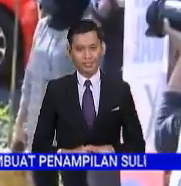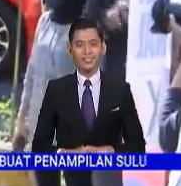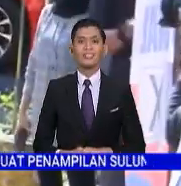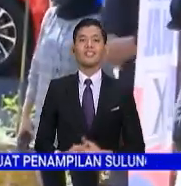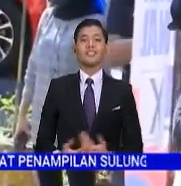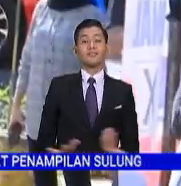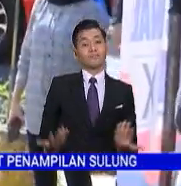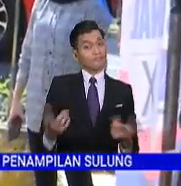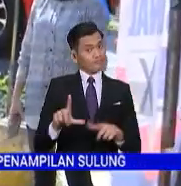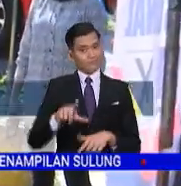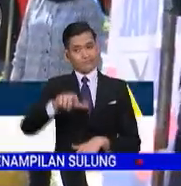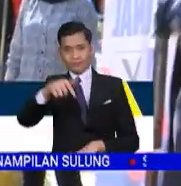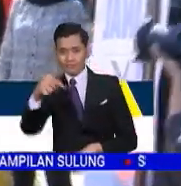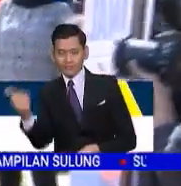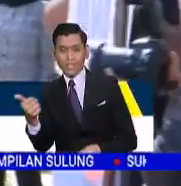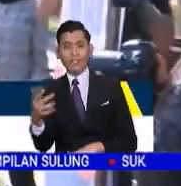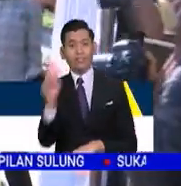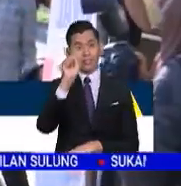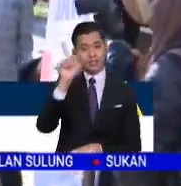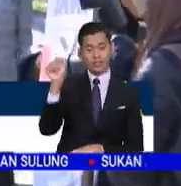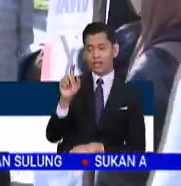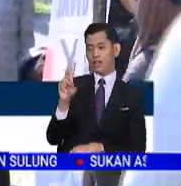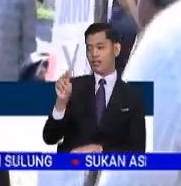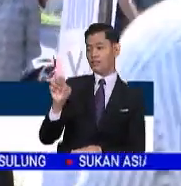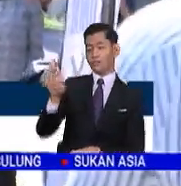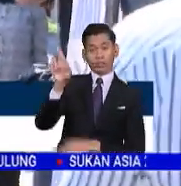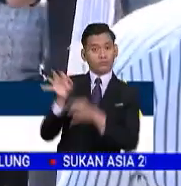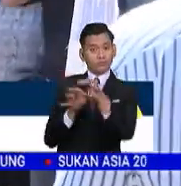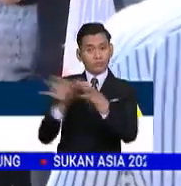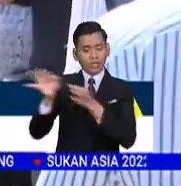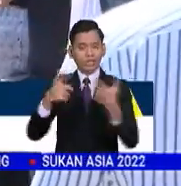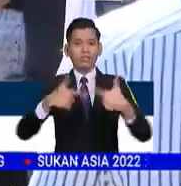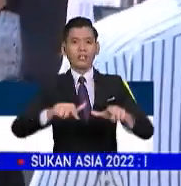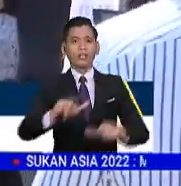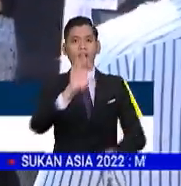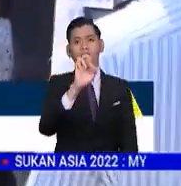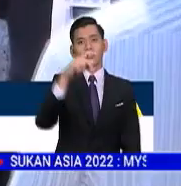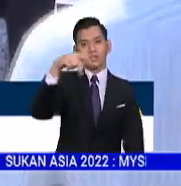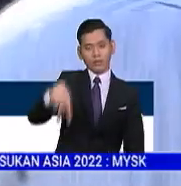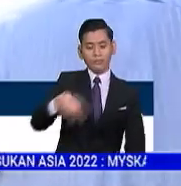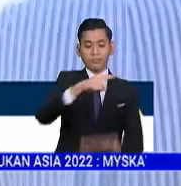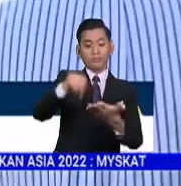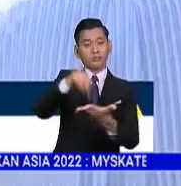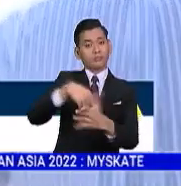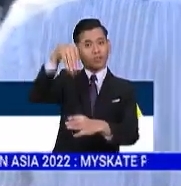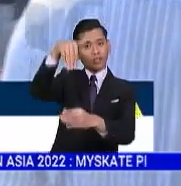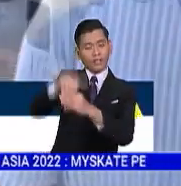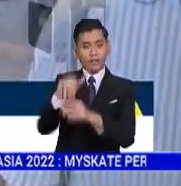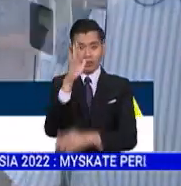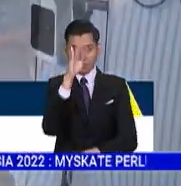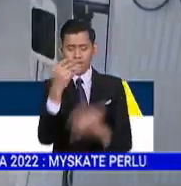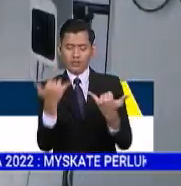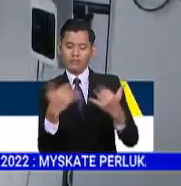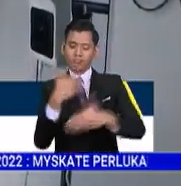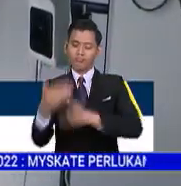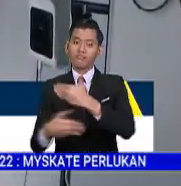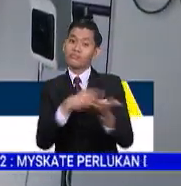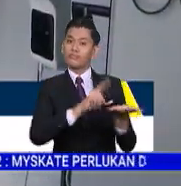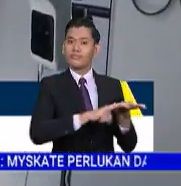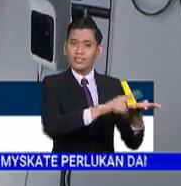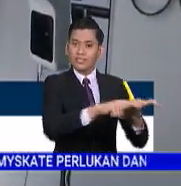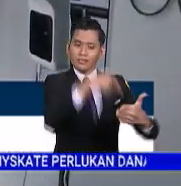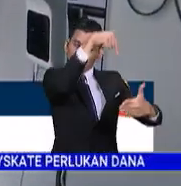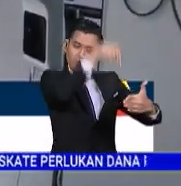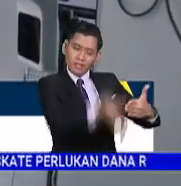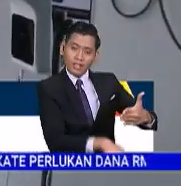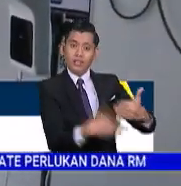Dalam perkembangan berkaitan, Tan Sri Anwar menjelaskan pelaksanaan SOP PRU Dun Melaka telah melalui proses perbincangan